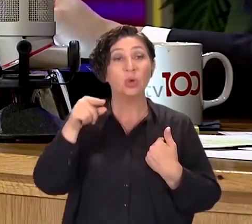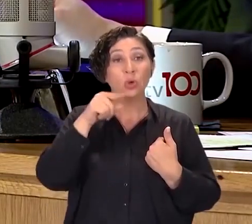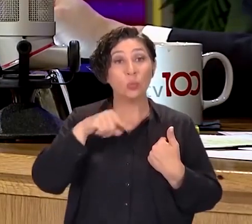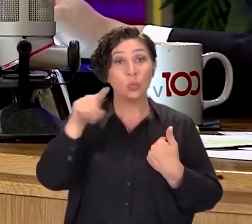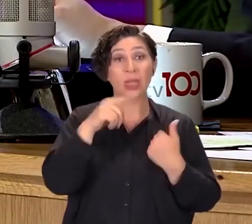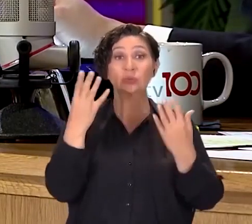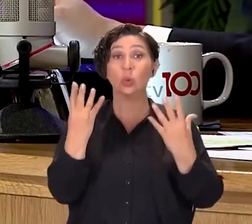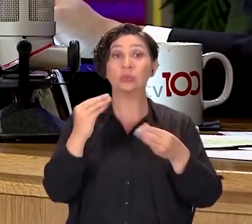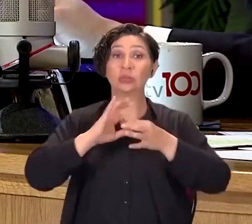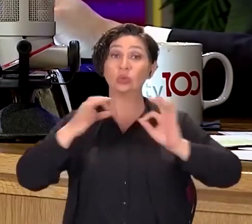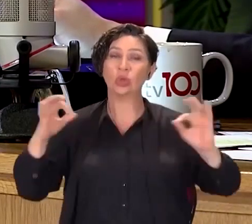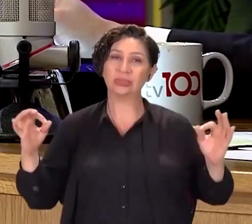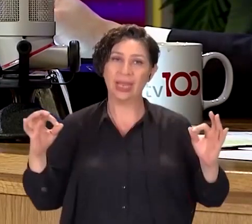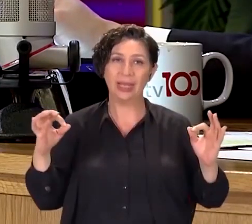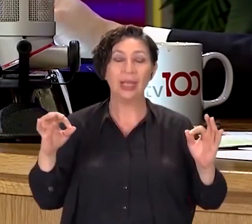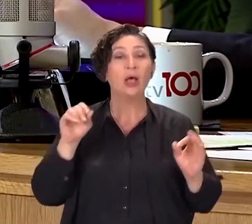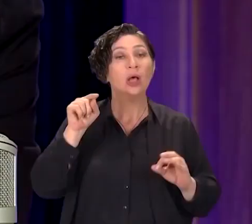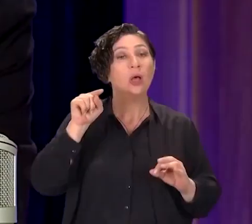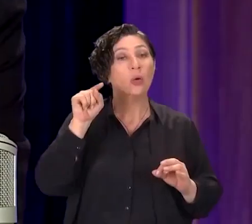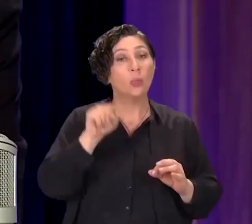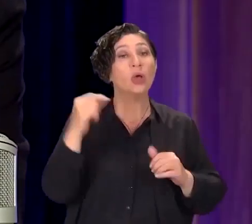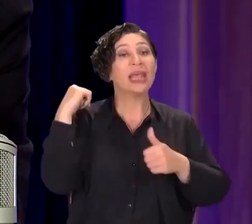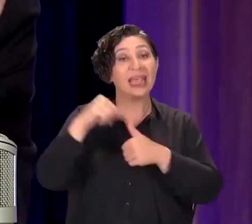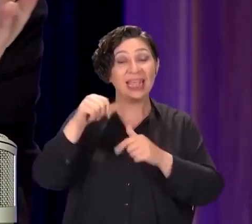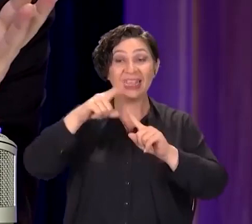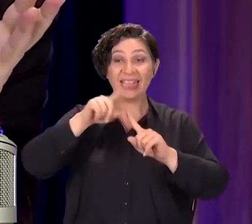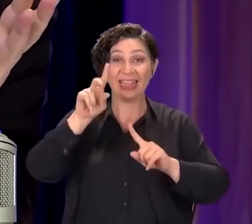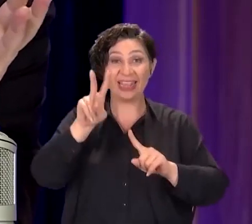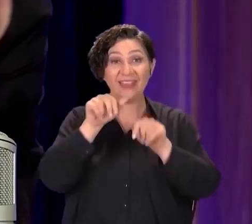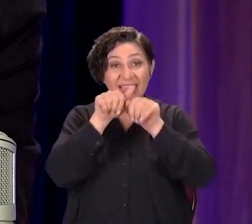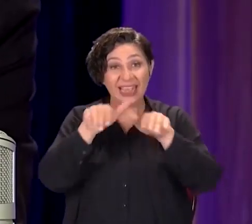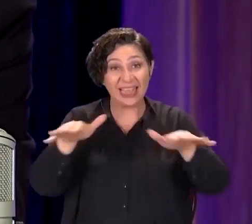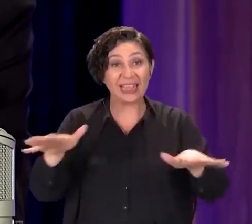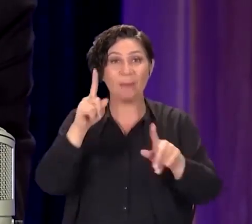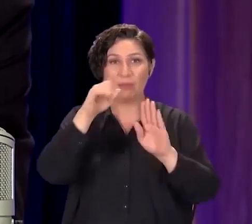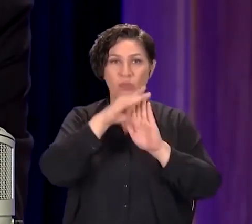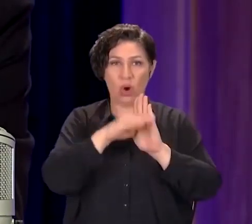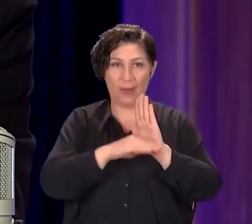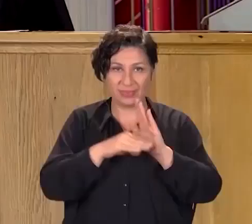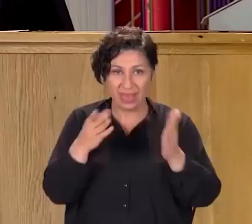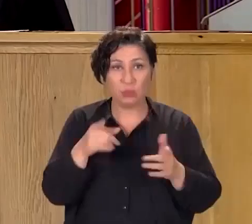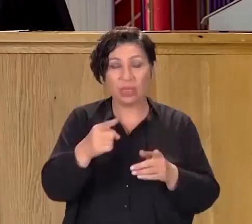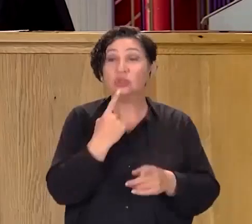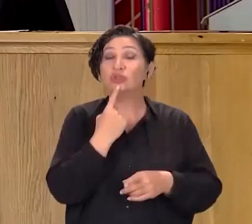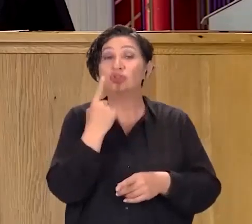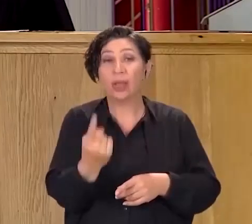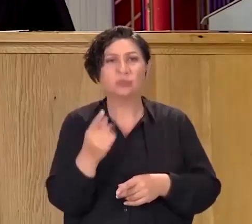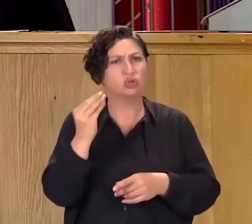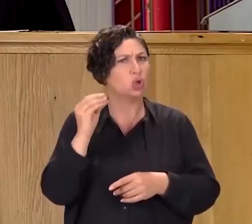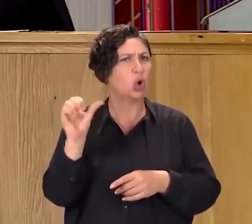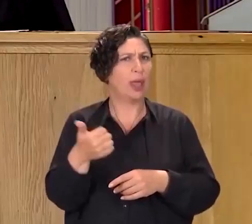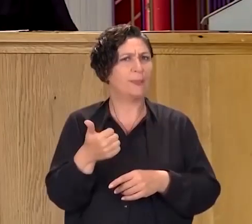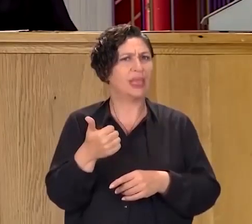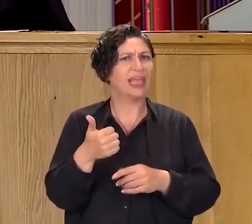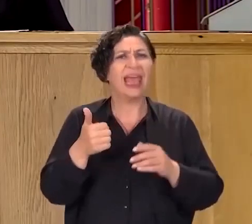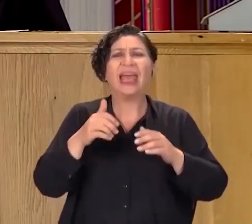bunlar çok güzel sözler. Yani bu yine televizyonlardan yayınlanan bir programda bunların söylenmesi çok önemli.